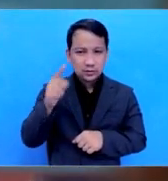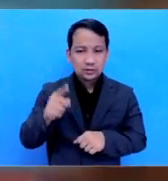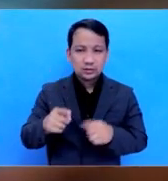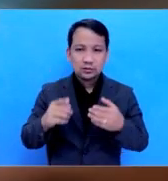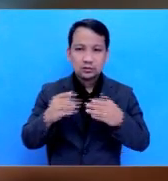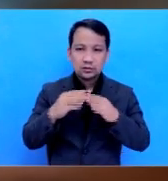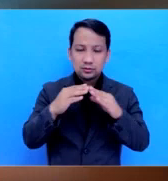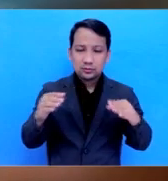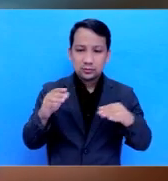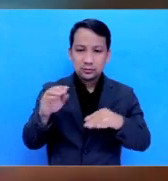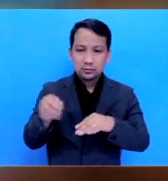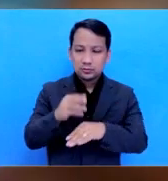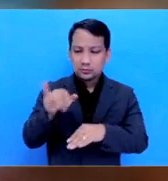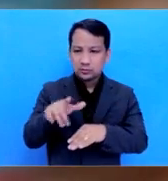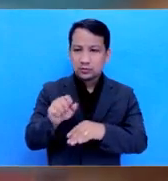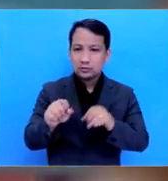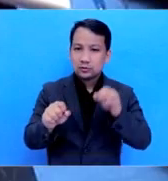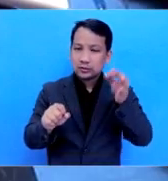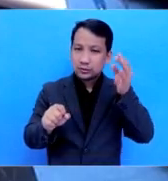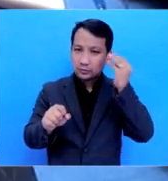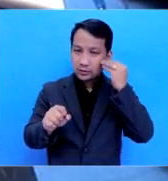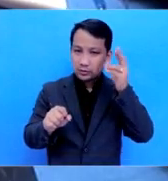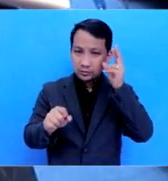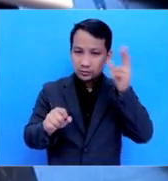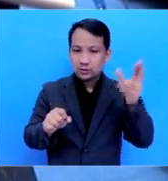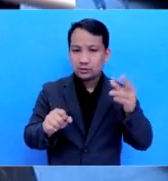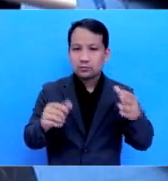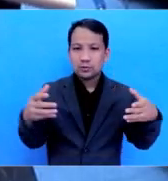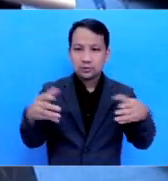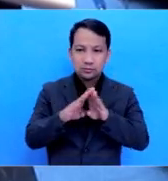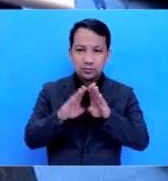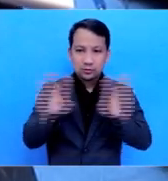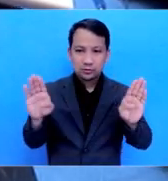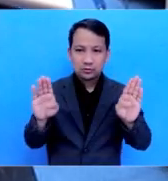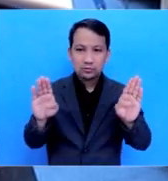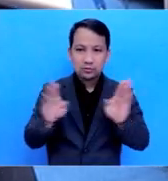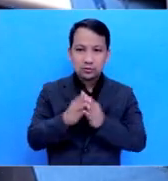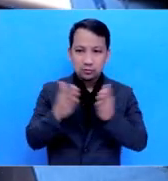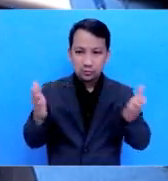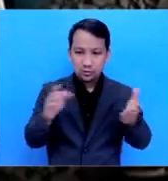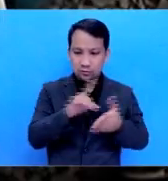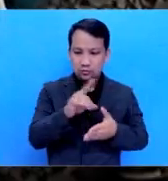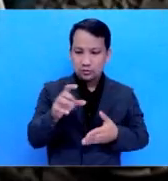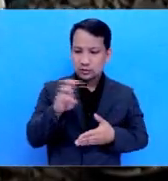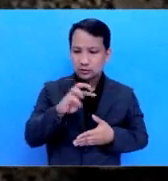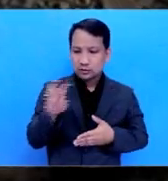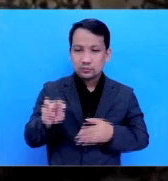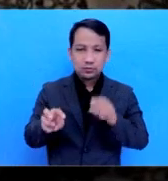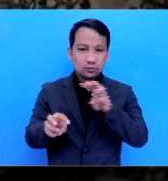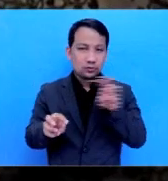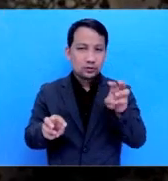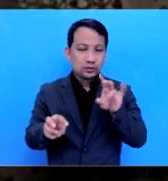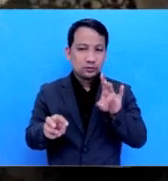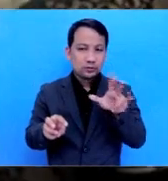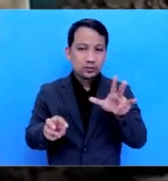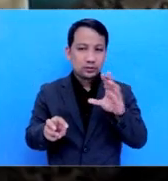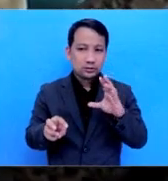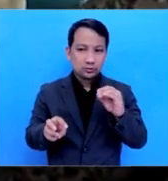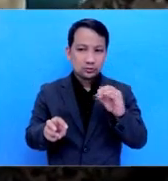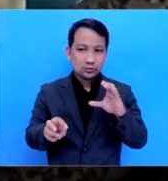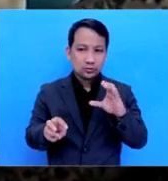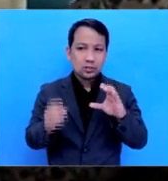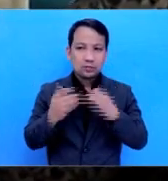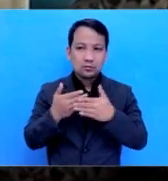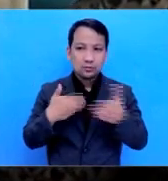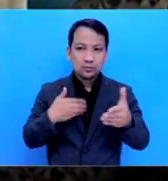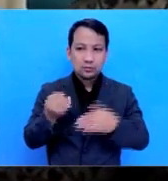Majority Floor Leader Martin Romualdez. Binuksan muna ang 166 sa 173 COCs bago bilangin. Pito